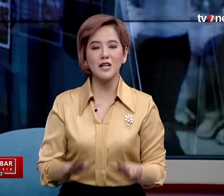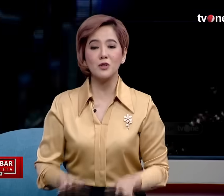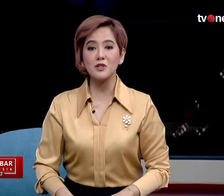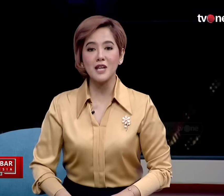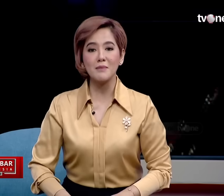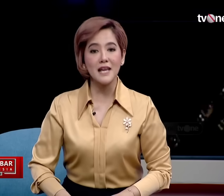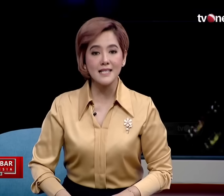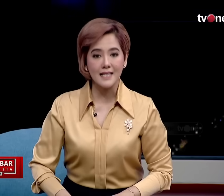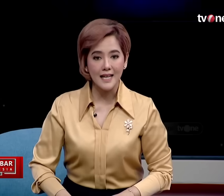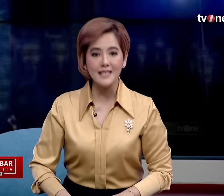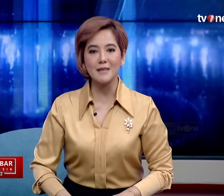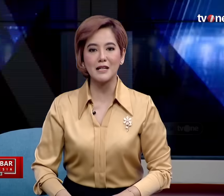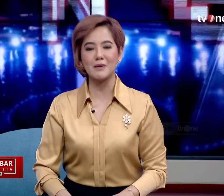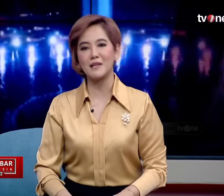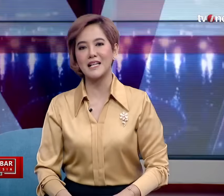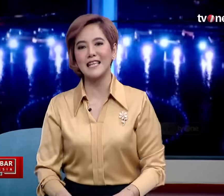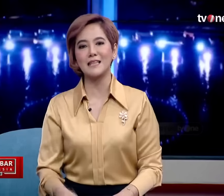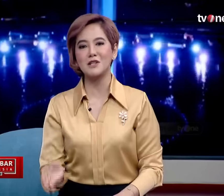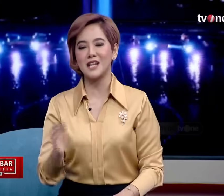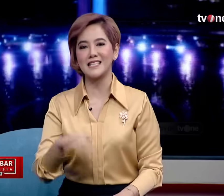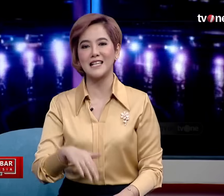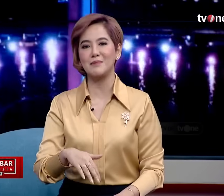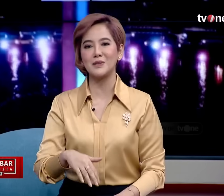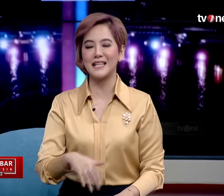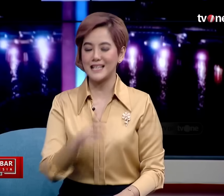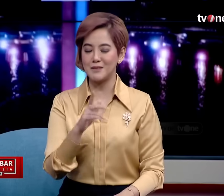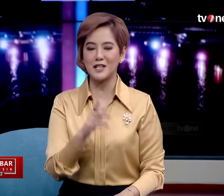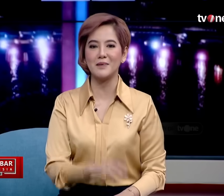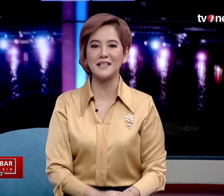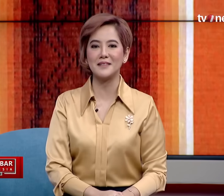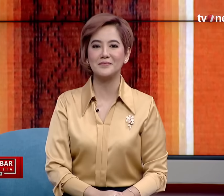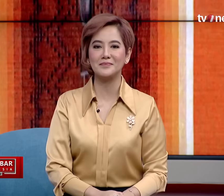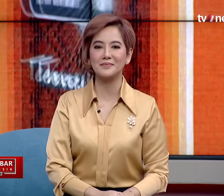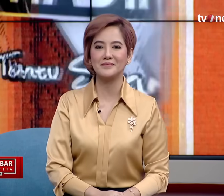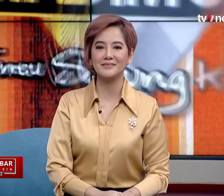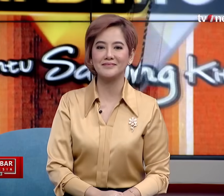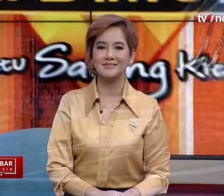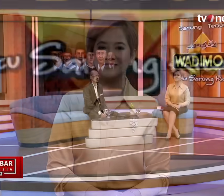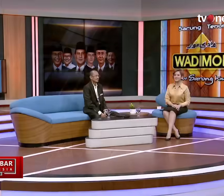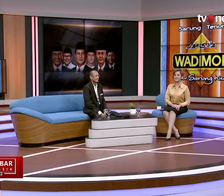Anda juga untuk bisa menyaksikan kabar-kabar menarik lainnya, tapi setelah jeda berikut ini, kami sudah kembali.